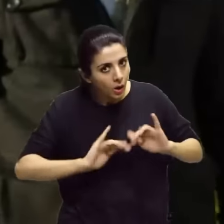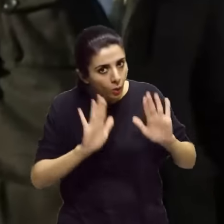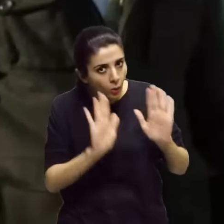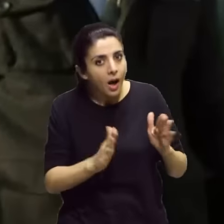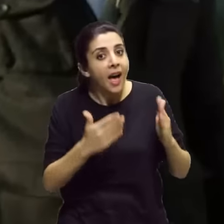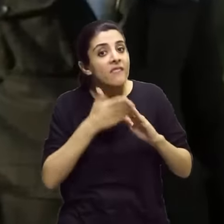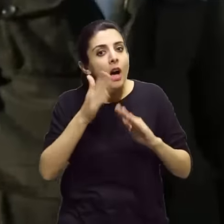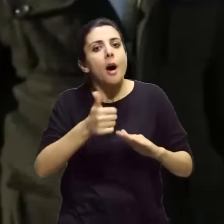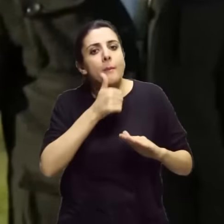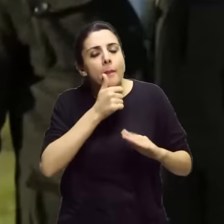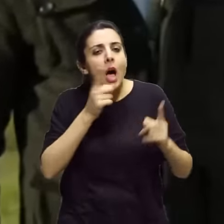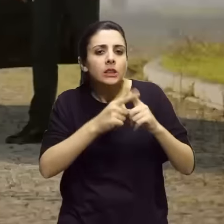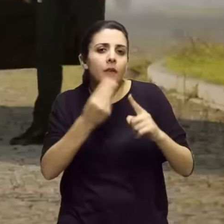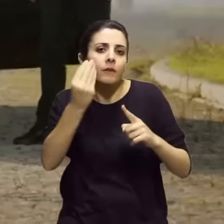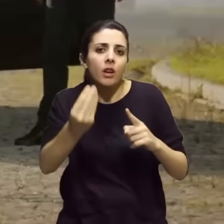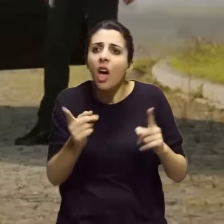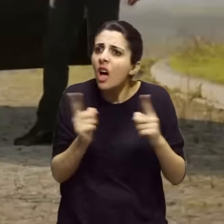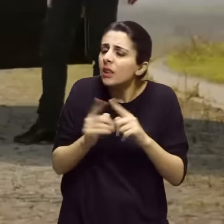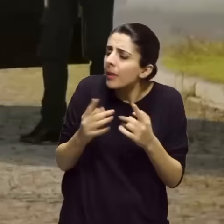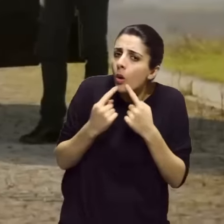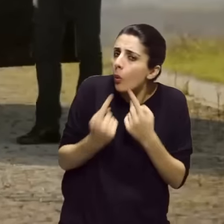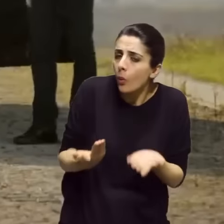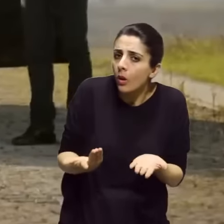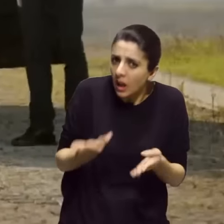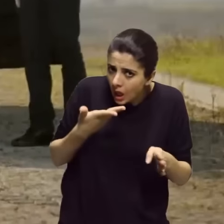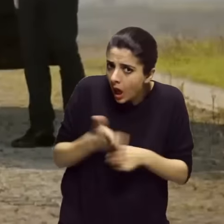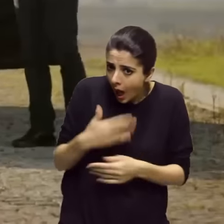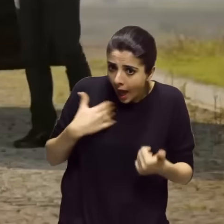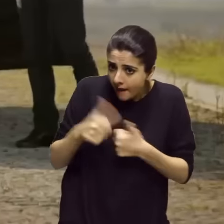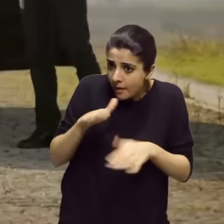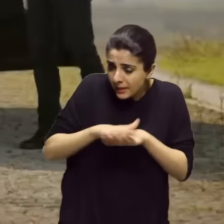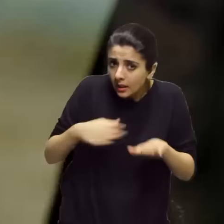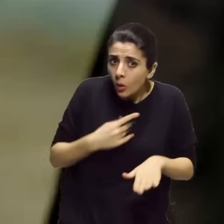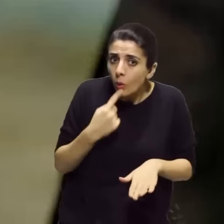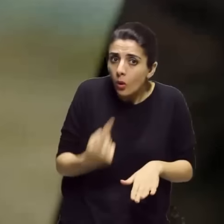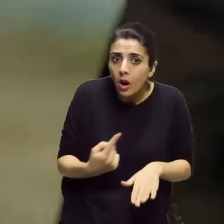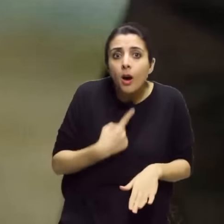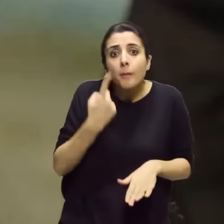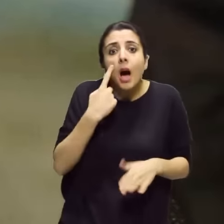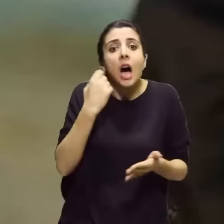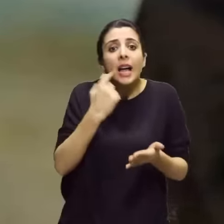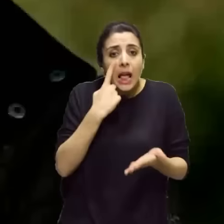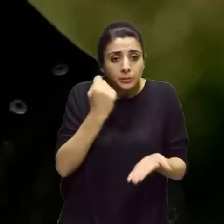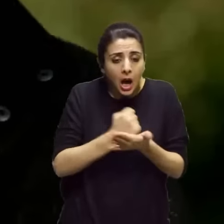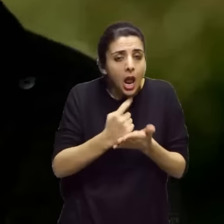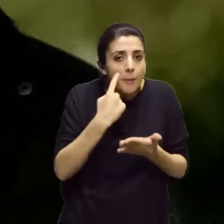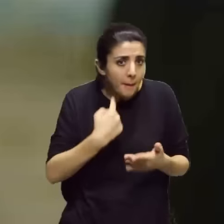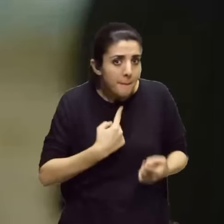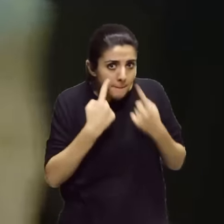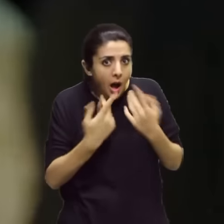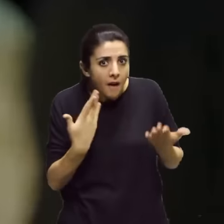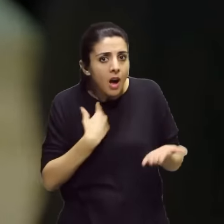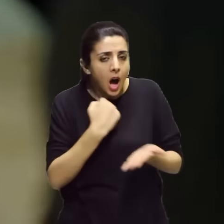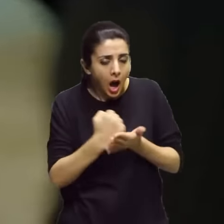Zeyno. Eve gidince babana verirsin hesabını. Ya ne hesabı vereceğim ya? Gerçekten evlendim diyorum size. Bakın resmi kayıtlara her şeye.